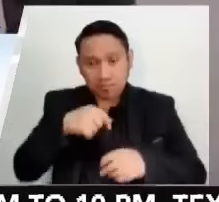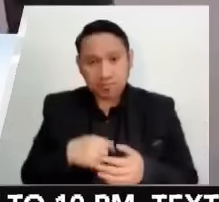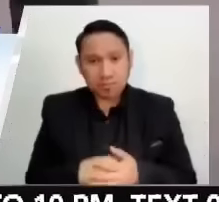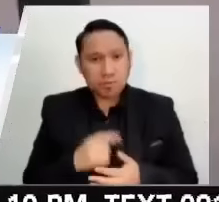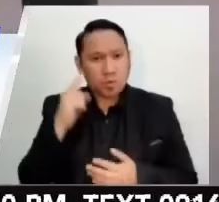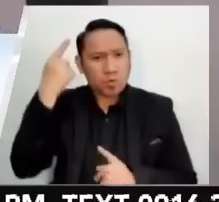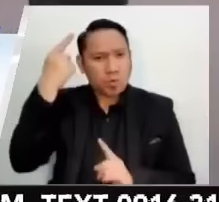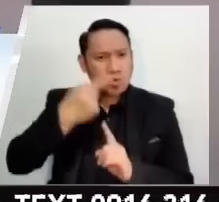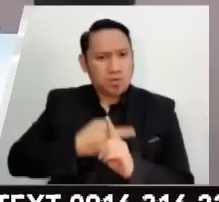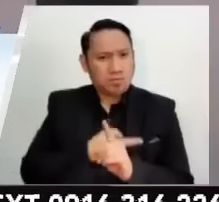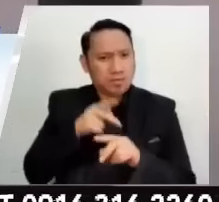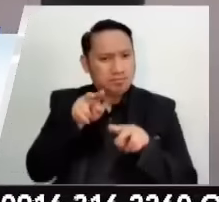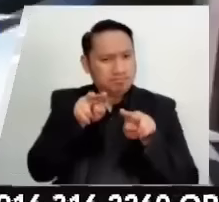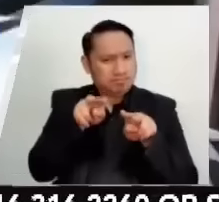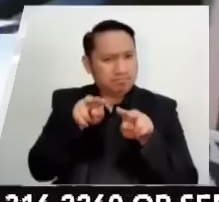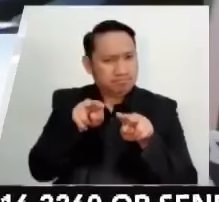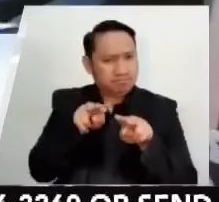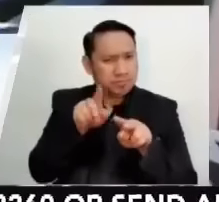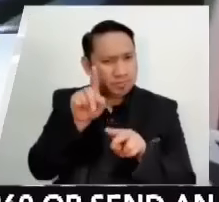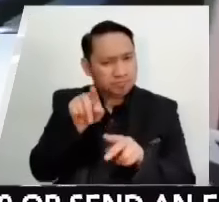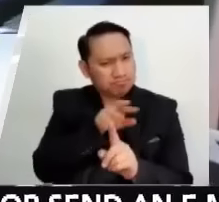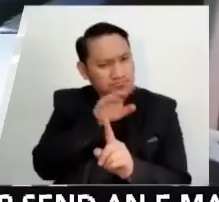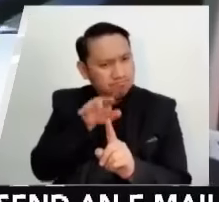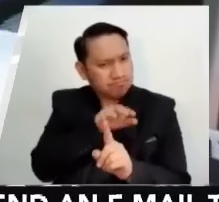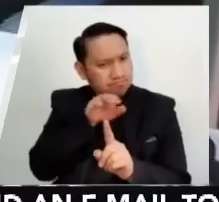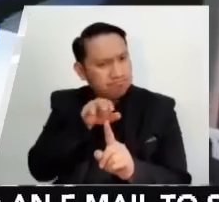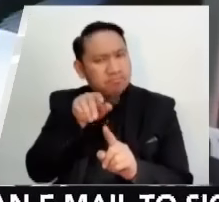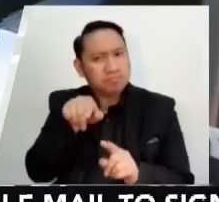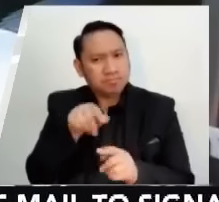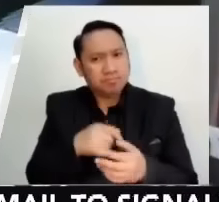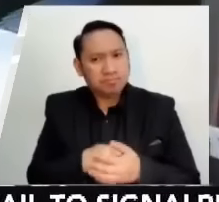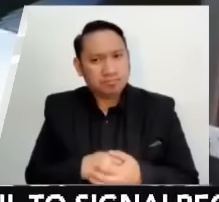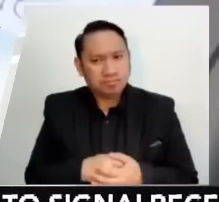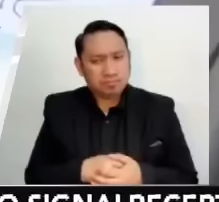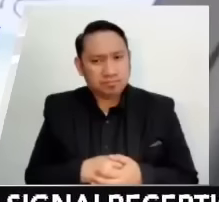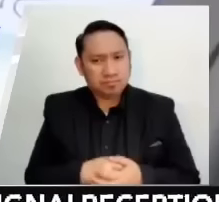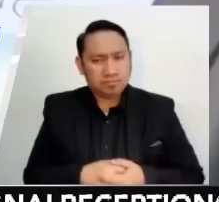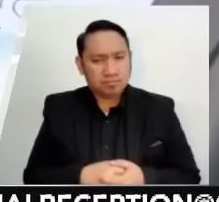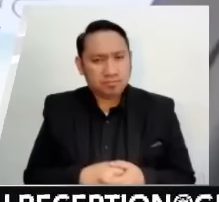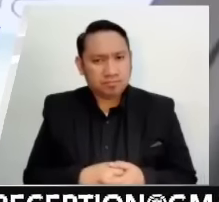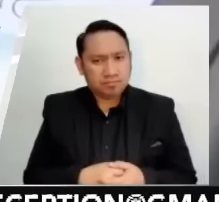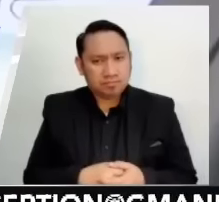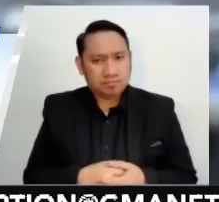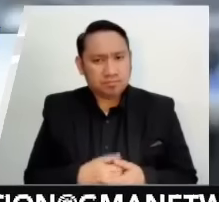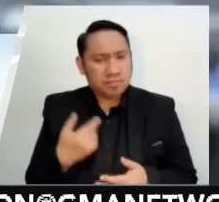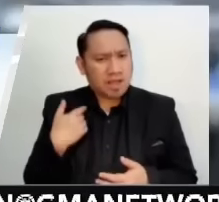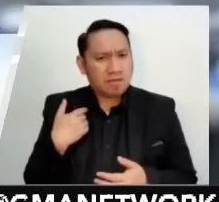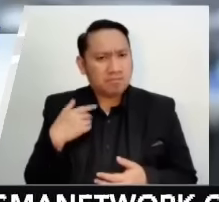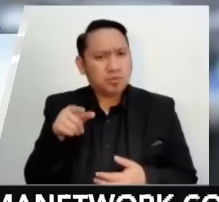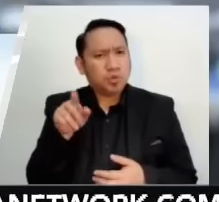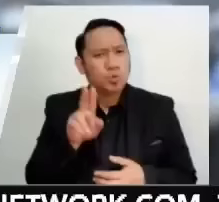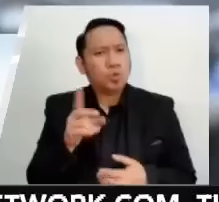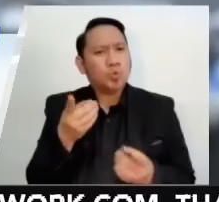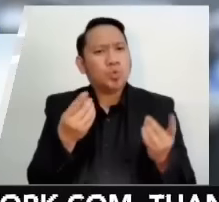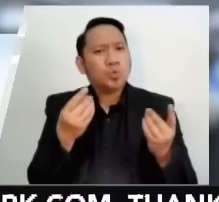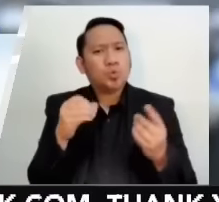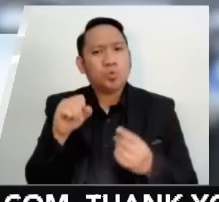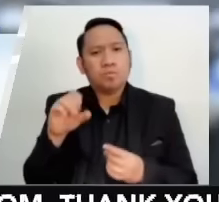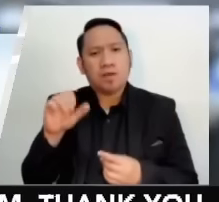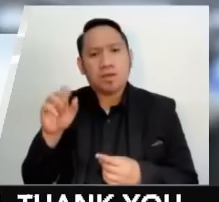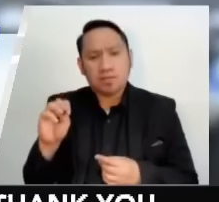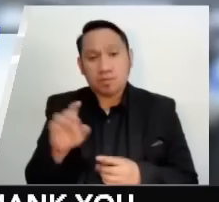Regional intelligence division ng ncrpo ang sabi nitong scam hub na tenant dito sa gusali ang pangunahing target ng